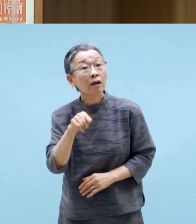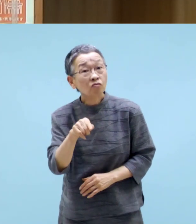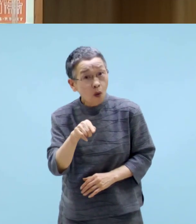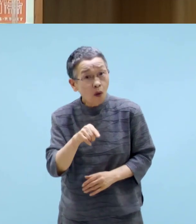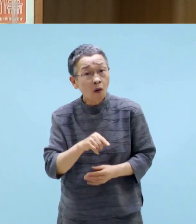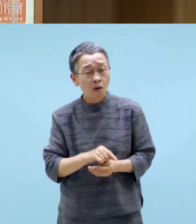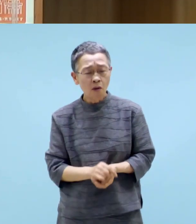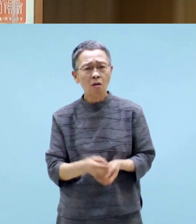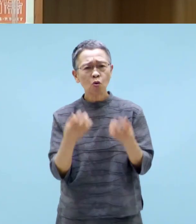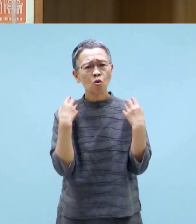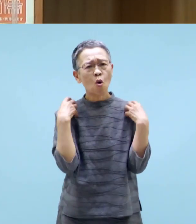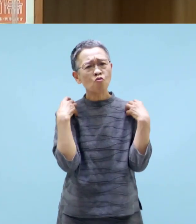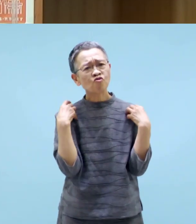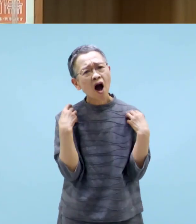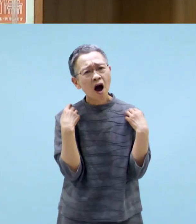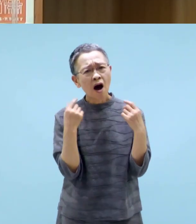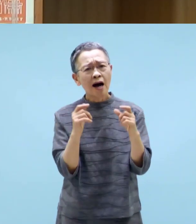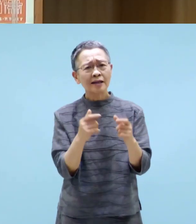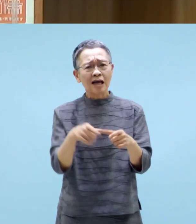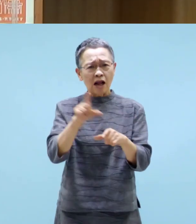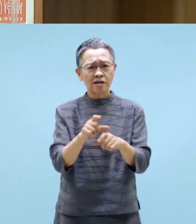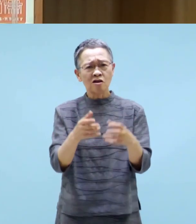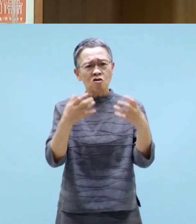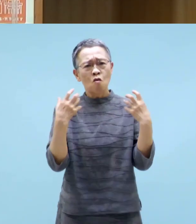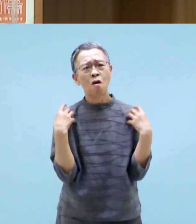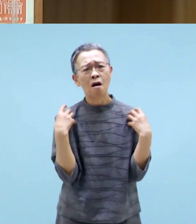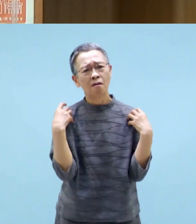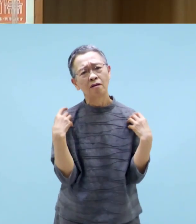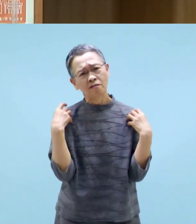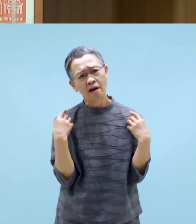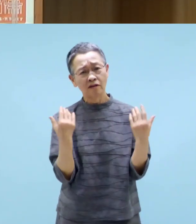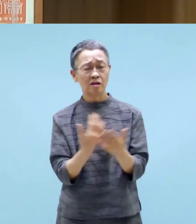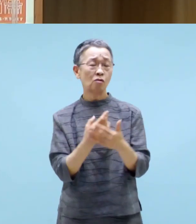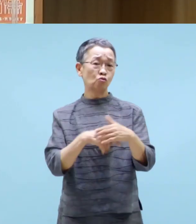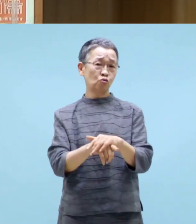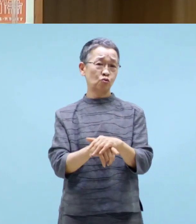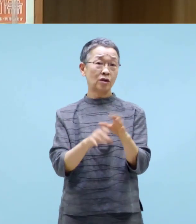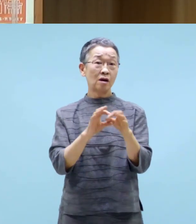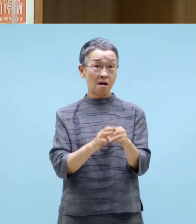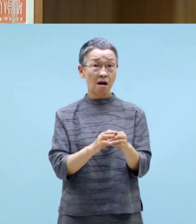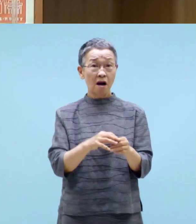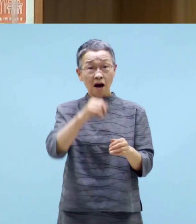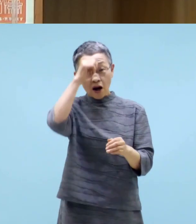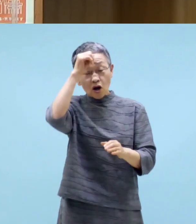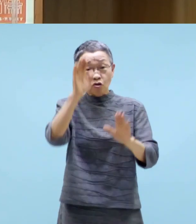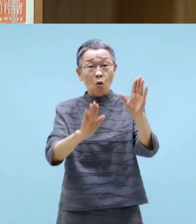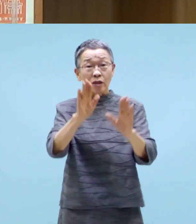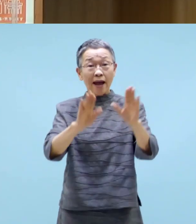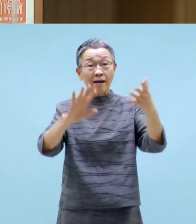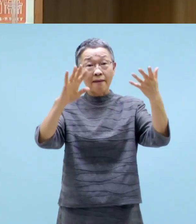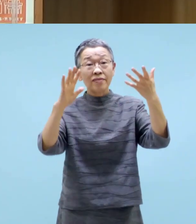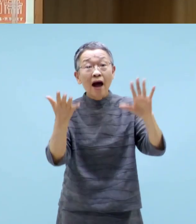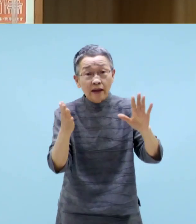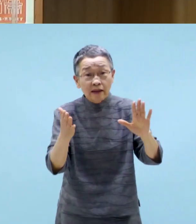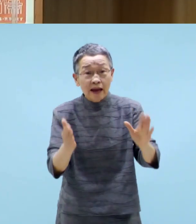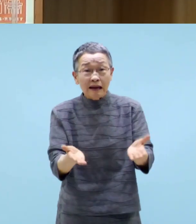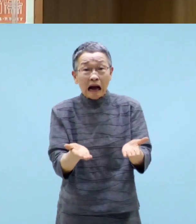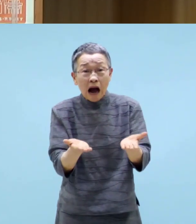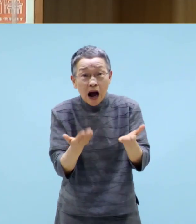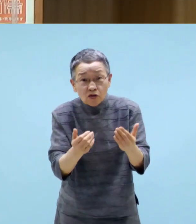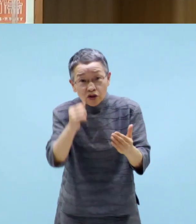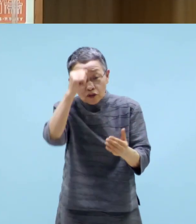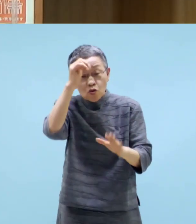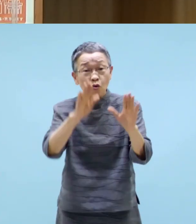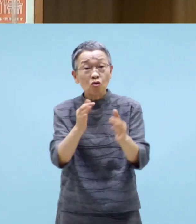負荷がどんどん増えていきます。例えばそういった無症状軽症の方でも慎重にならざるを得ないです